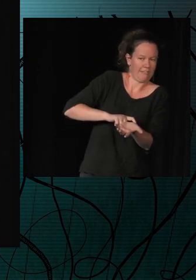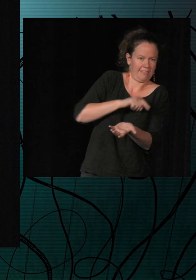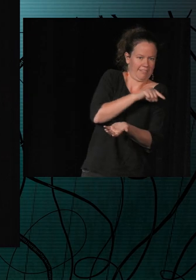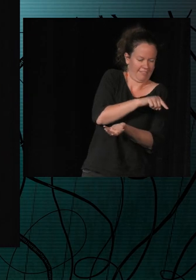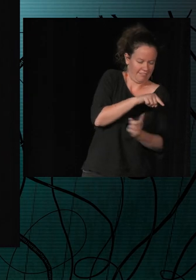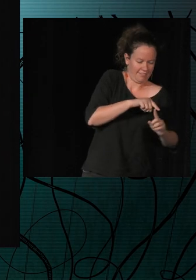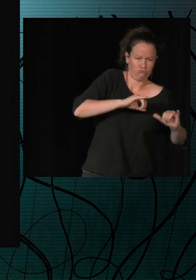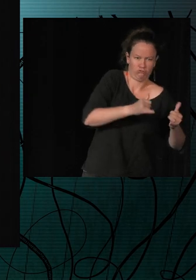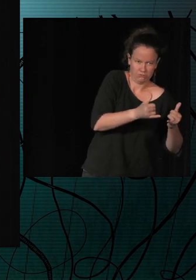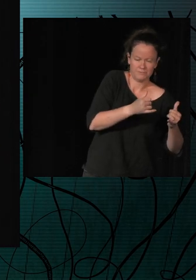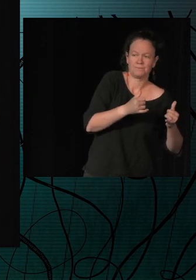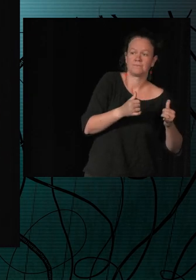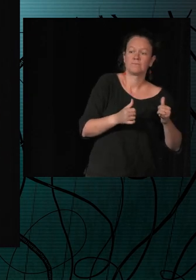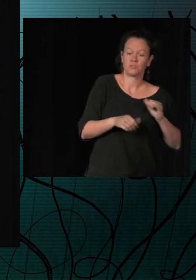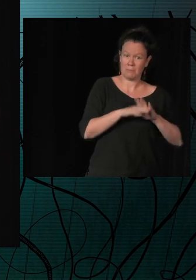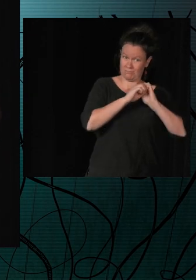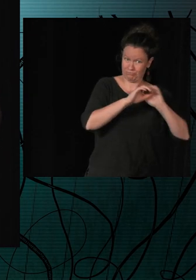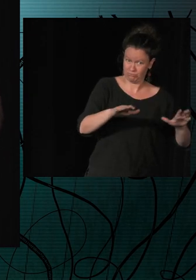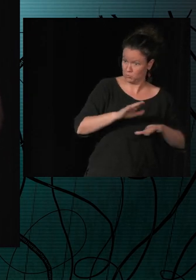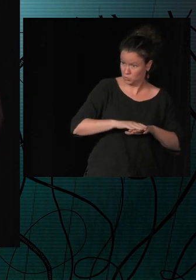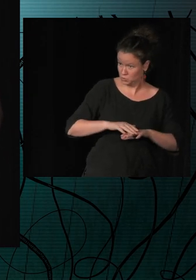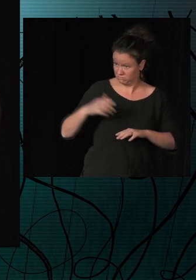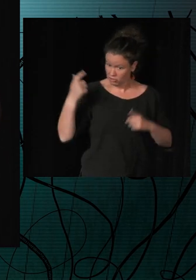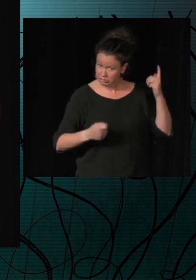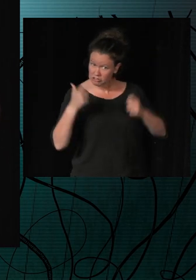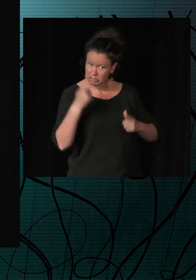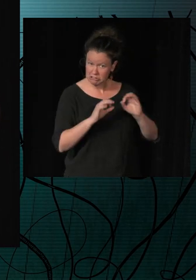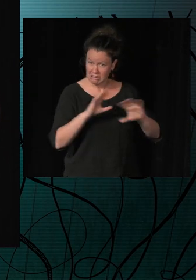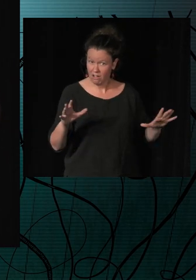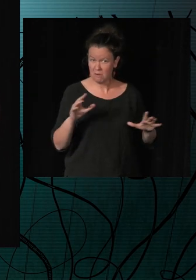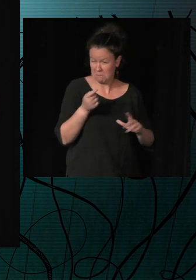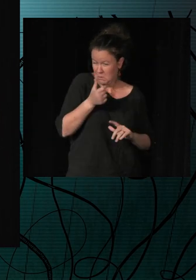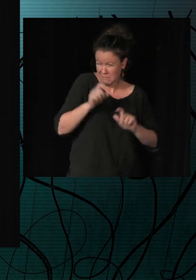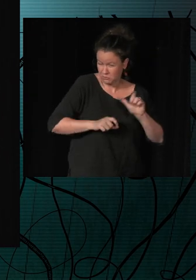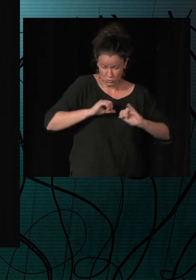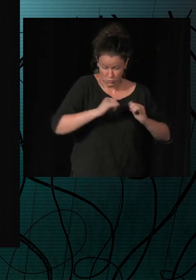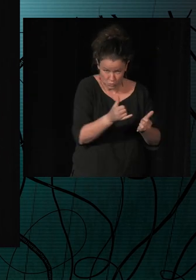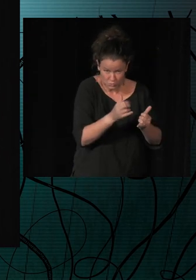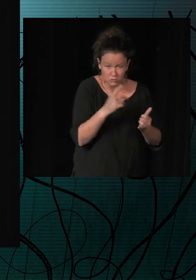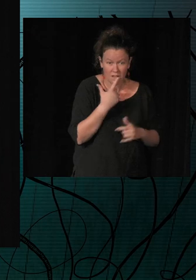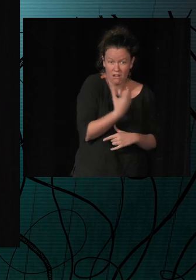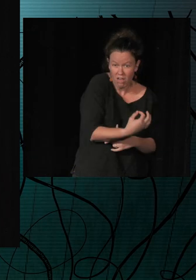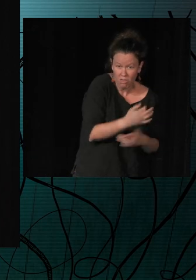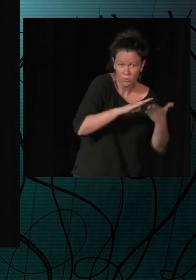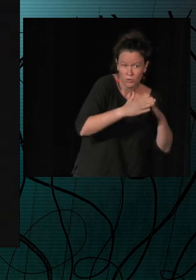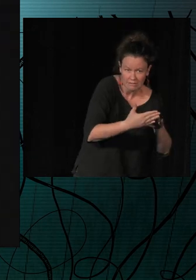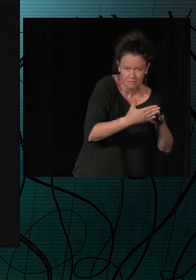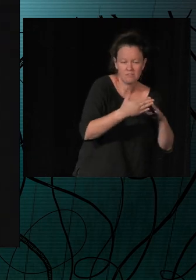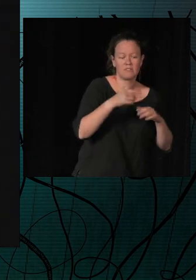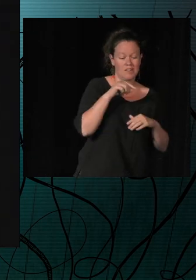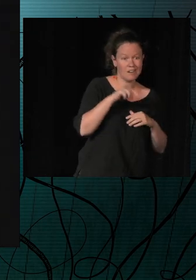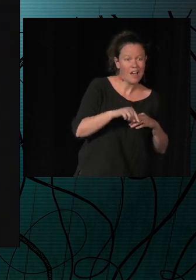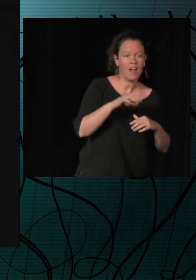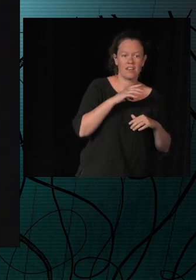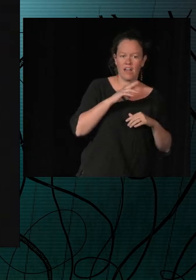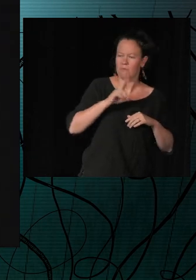était très content de voir que ce jeul-là allait à l'encontre de de ce qui se faisait à l'époque dans le jeu vidéo qui était justement l'idée d'assister au maximum le joueur de l'accompagner